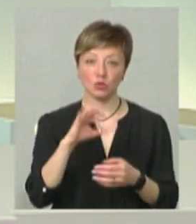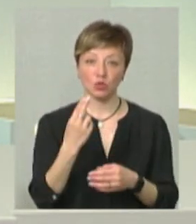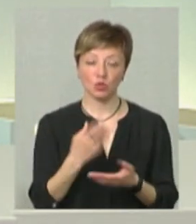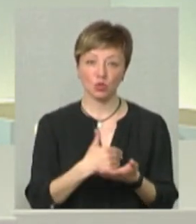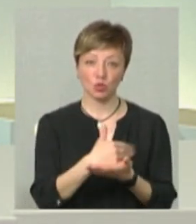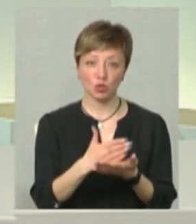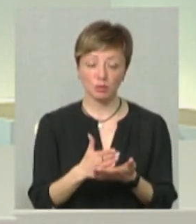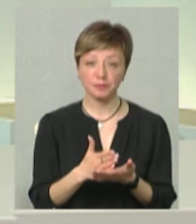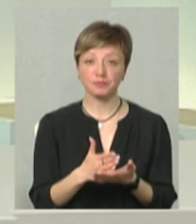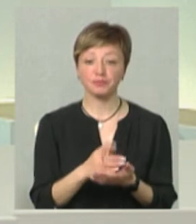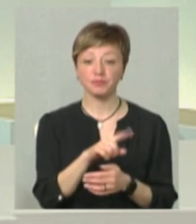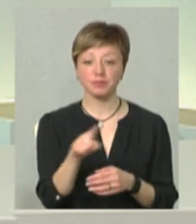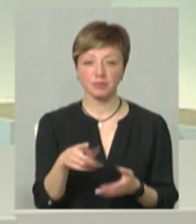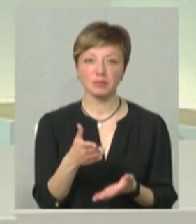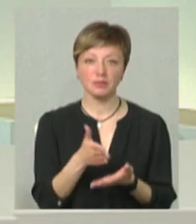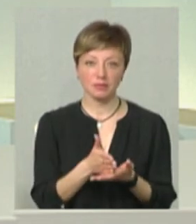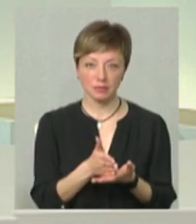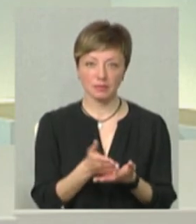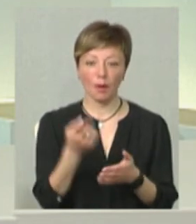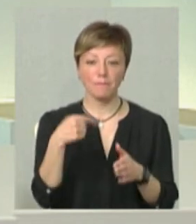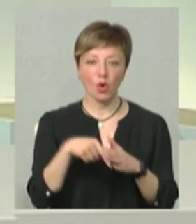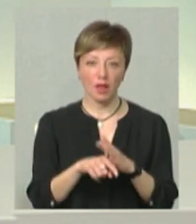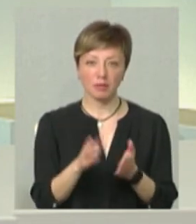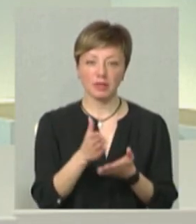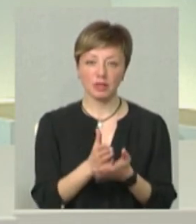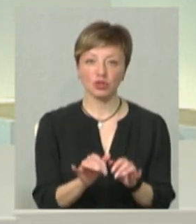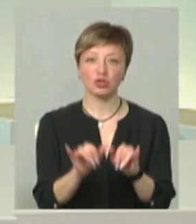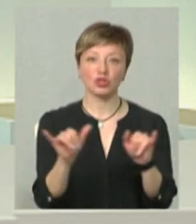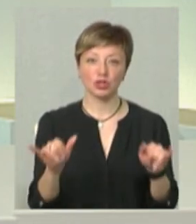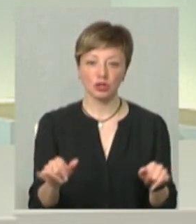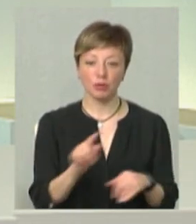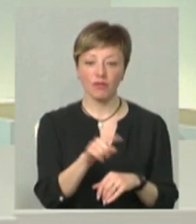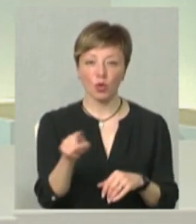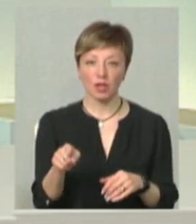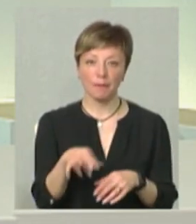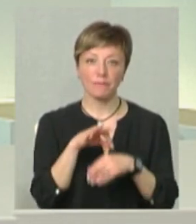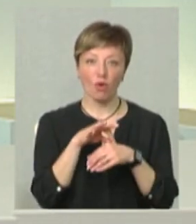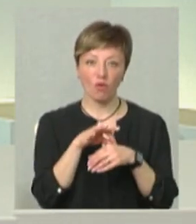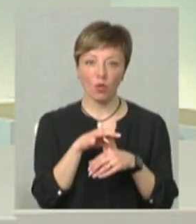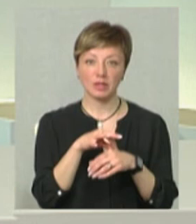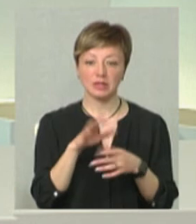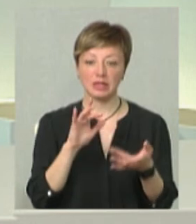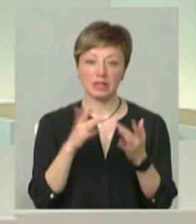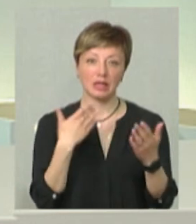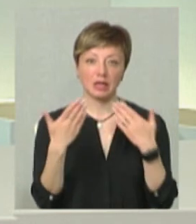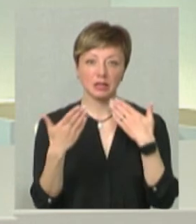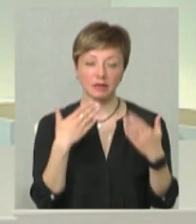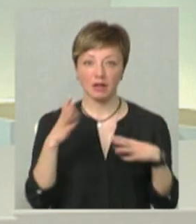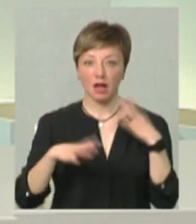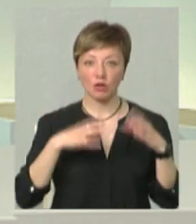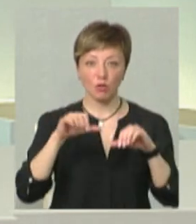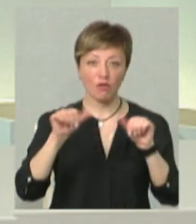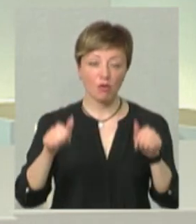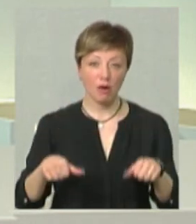служб, вони є поглибленими, вони є ширшими, вони проводяться інтерактивно в тренінговому